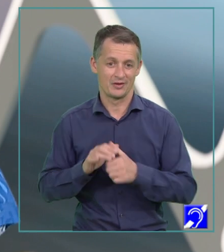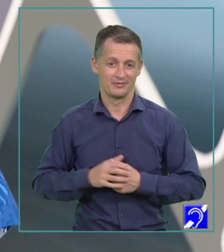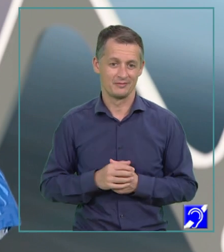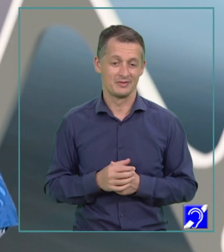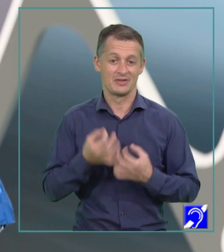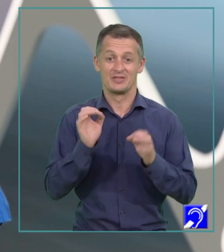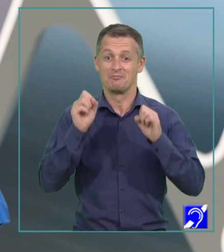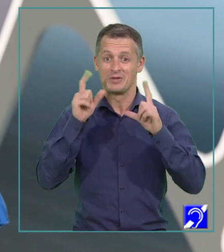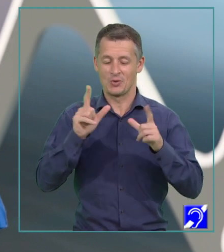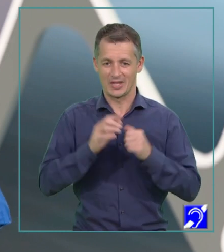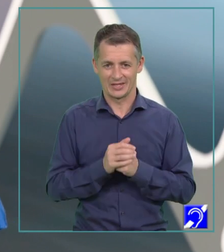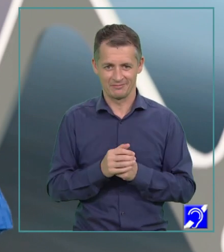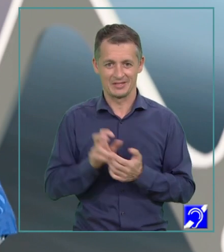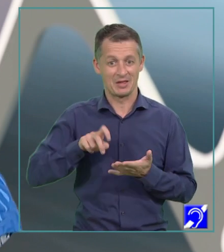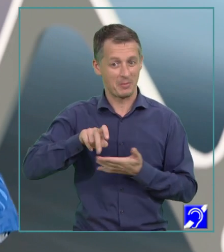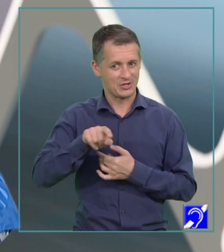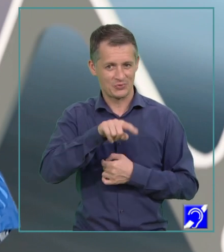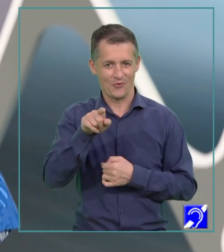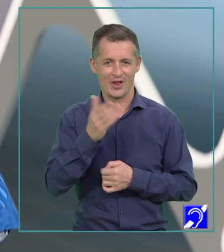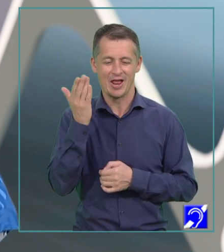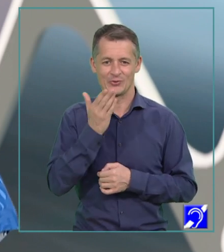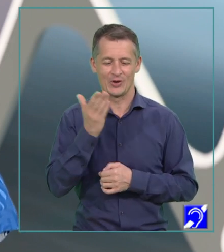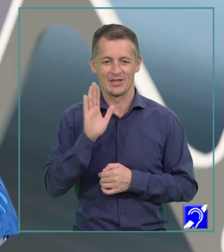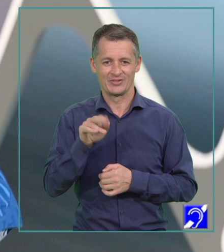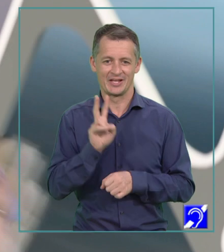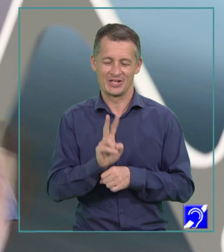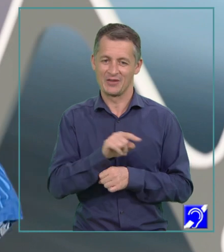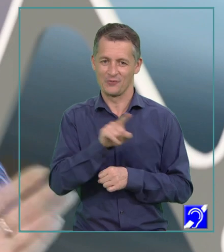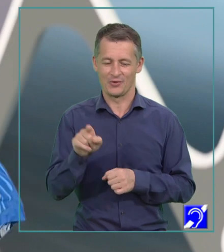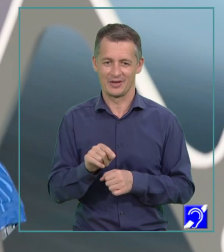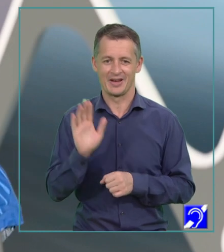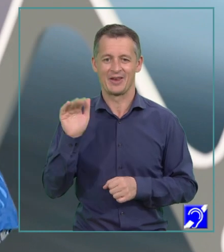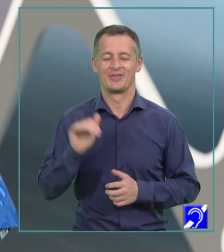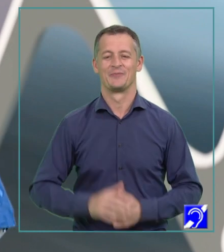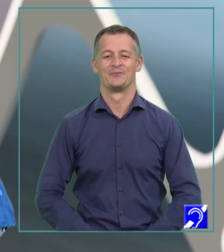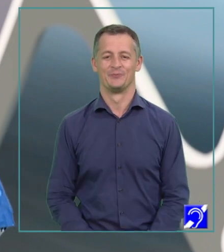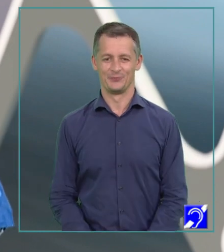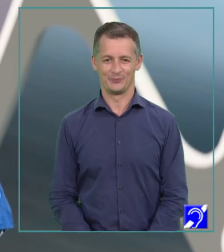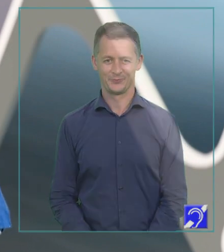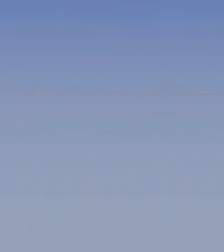minunați, să mergeți la școală și să aveți grijă de voi. La revedere!